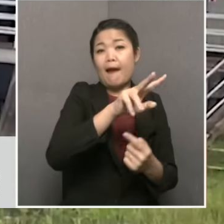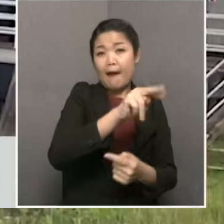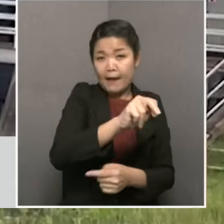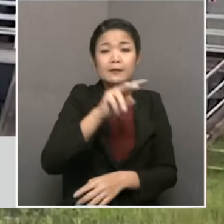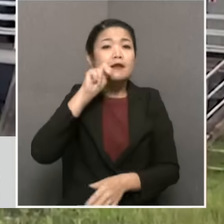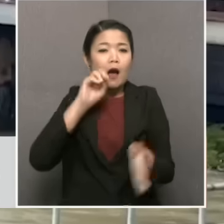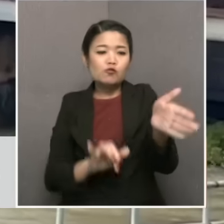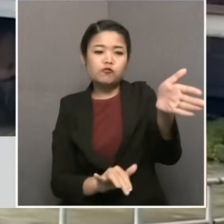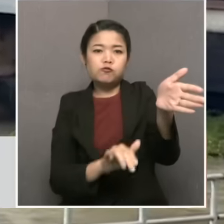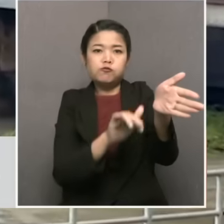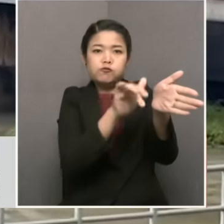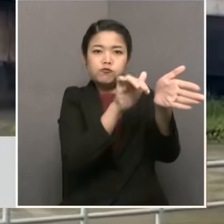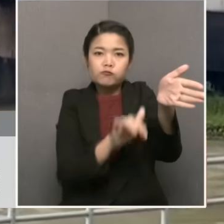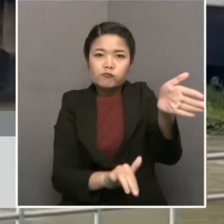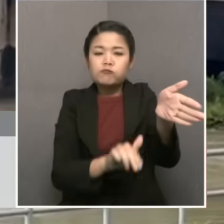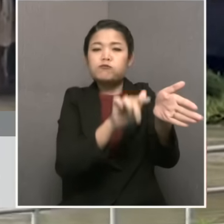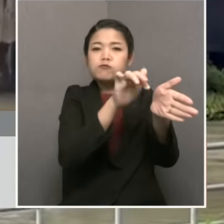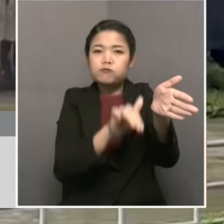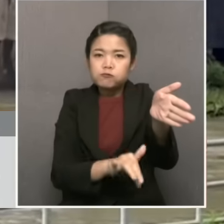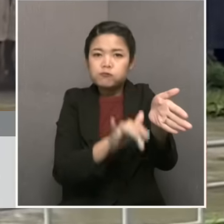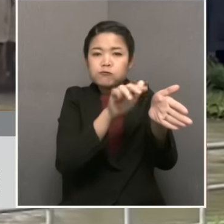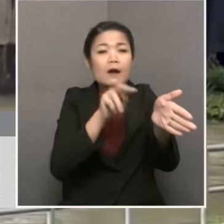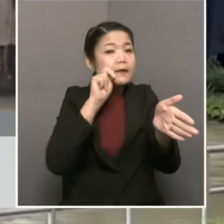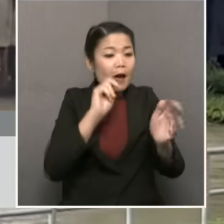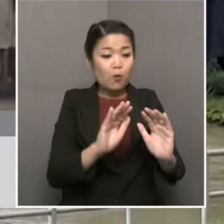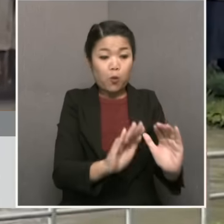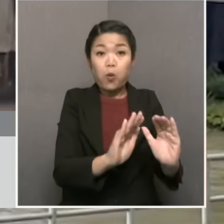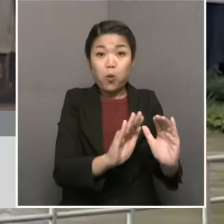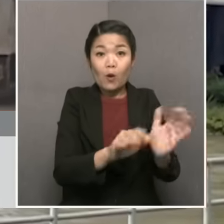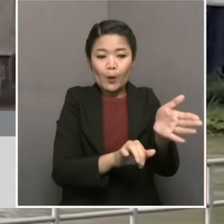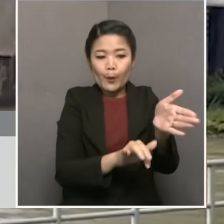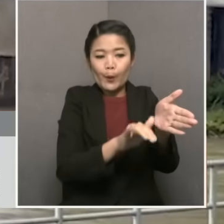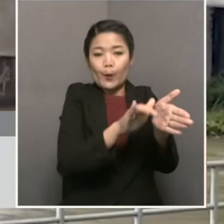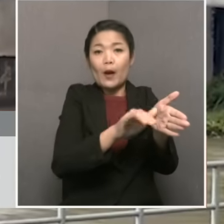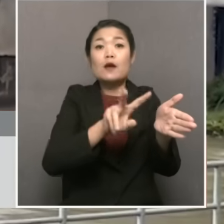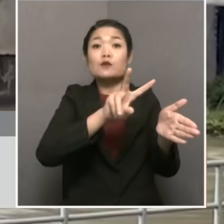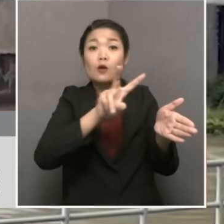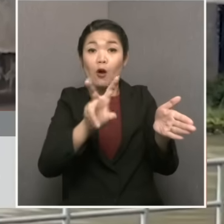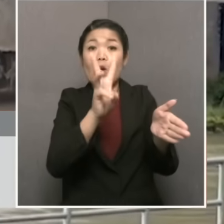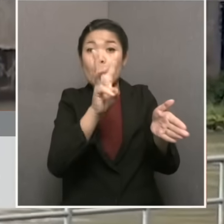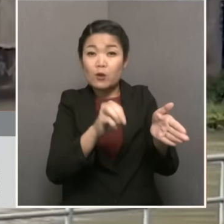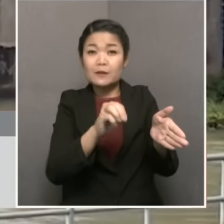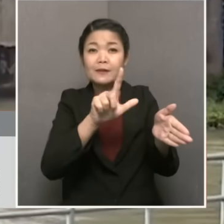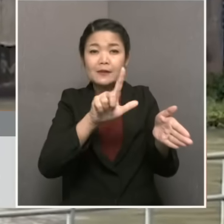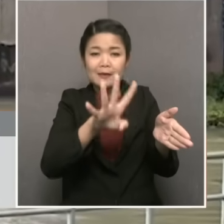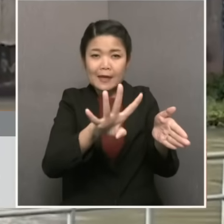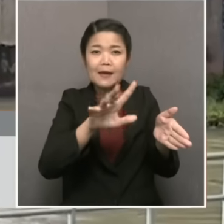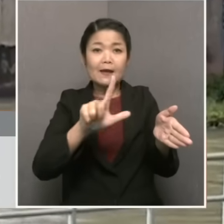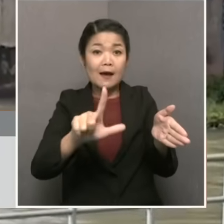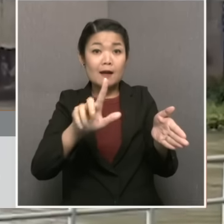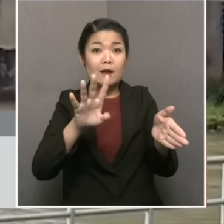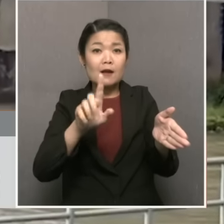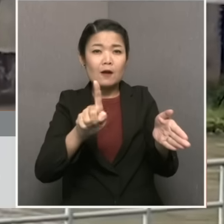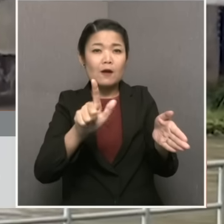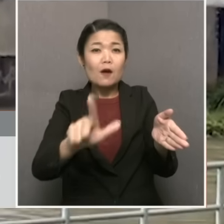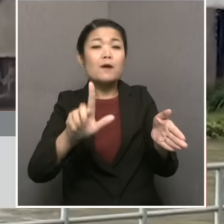ขึ้นมาอย่างรวดเร็วนะคะปริมาณน้ำเก็บกักจนถึงล่าสุดตอนนี้264ล้านลูกบาทเมตคิดเป็น